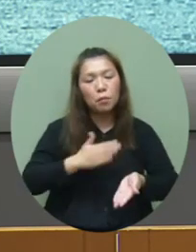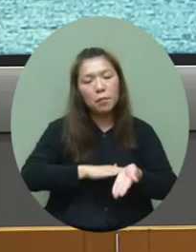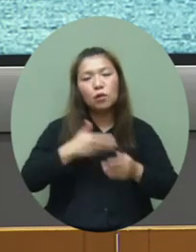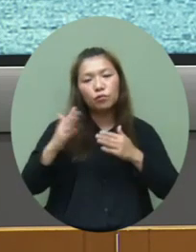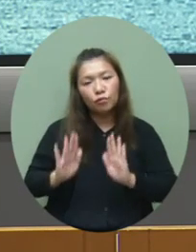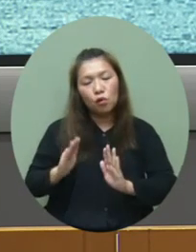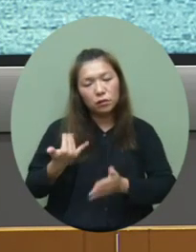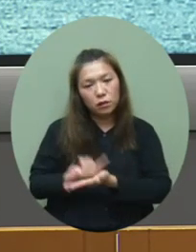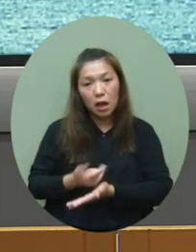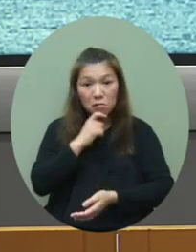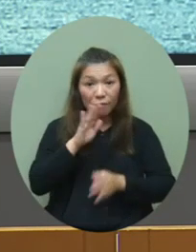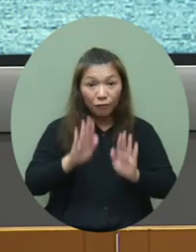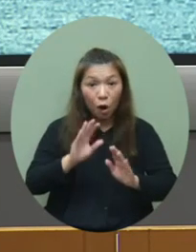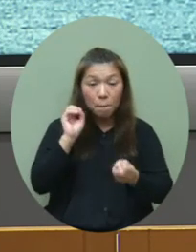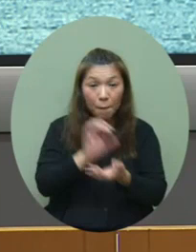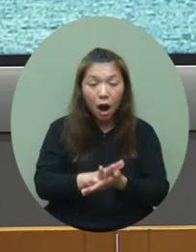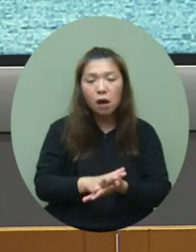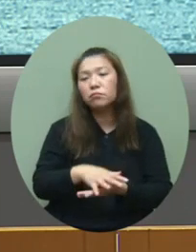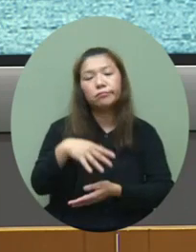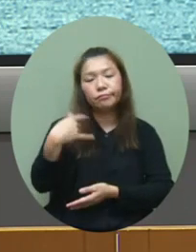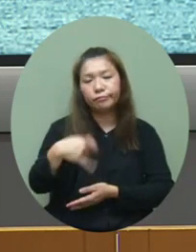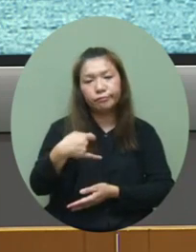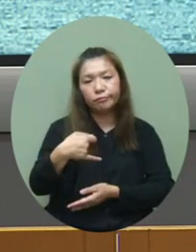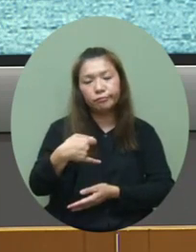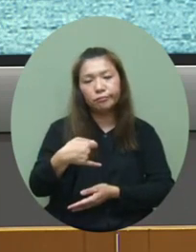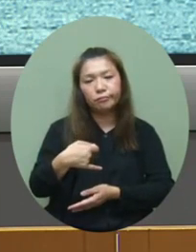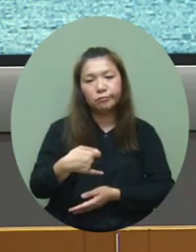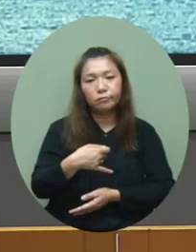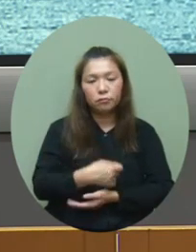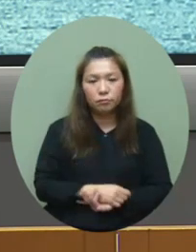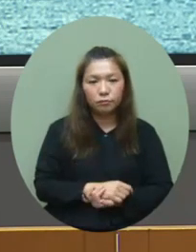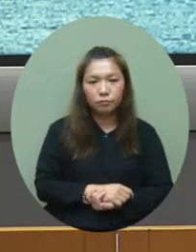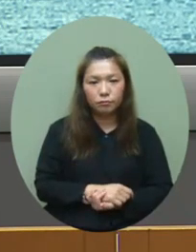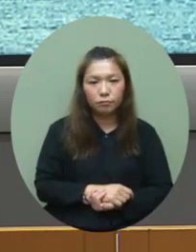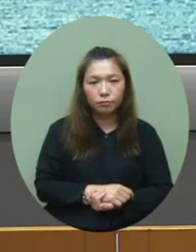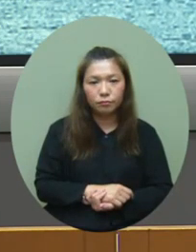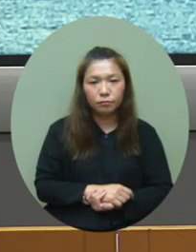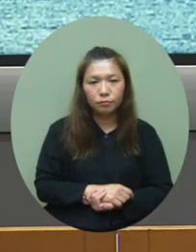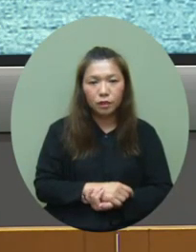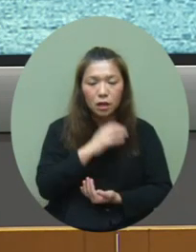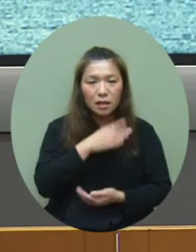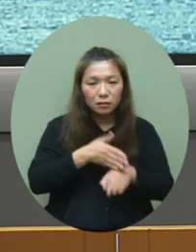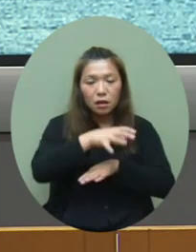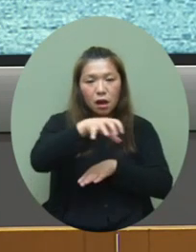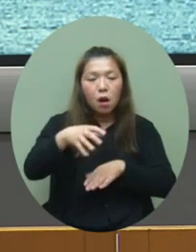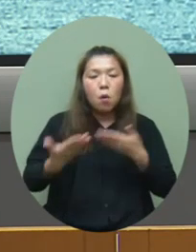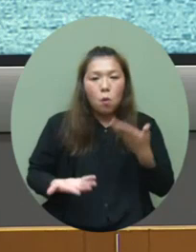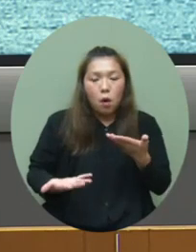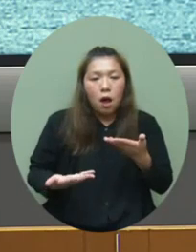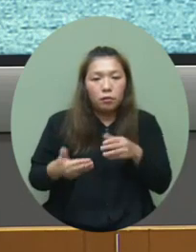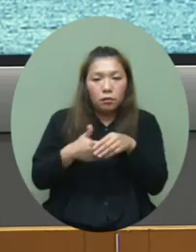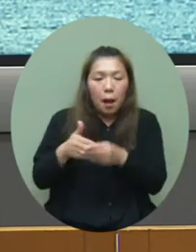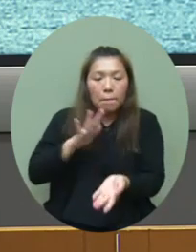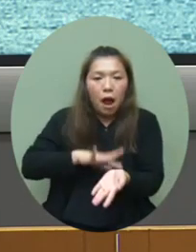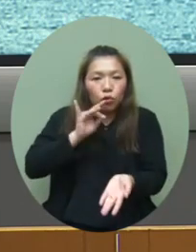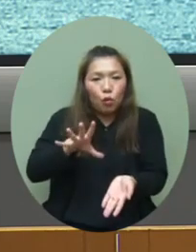埋死亡，對於感染嗰個防即係防效咧就未必咁好嘅。咁所以喺社區咧都係有機會會帶咗啲病毒